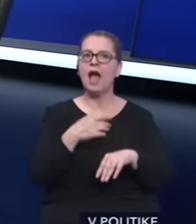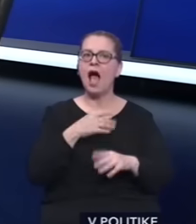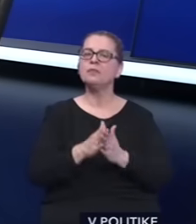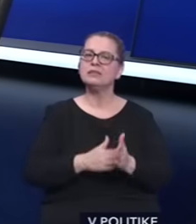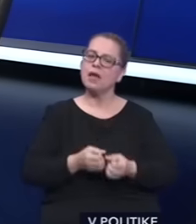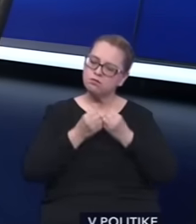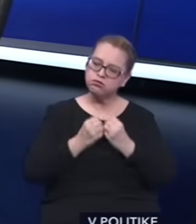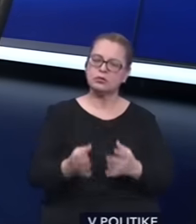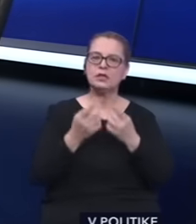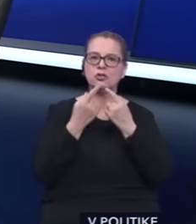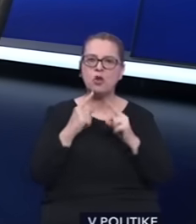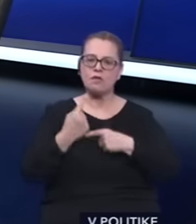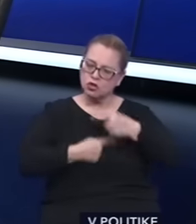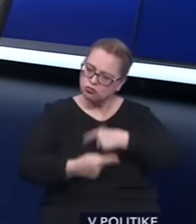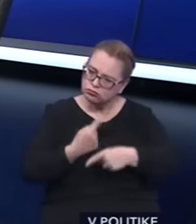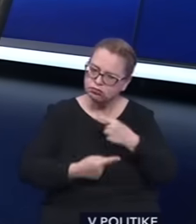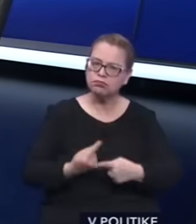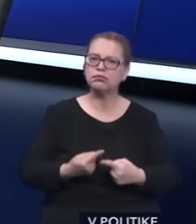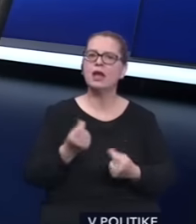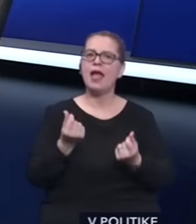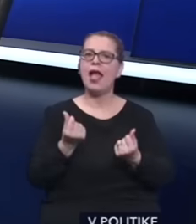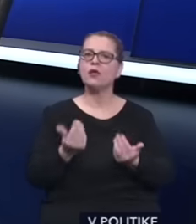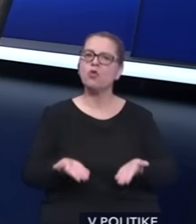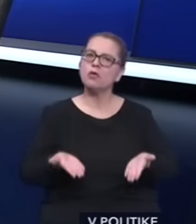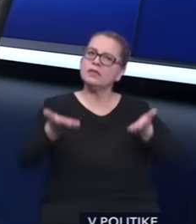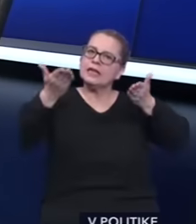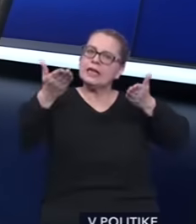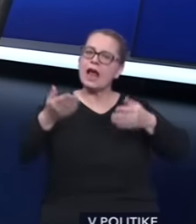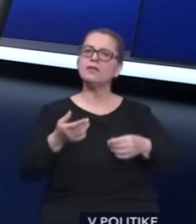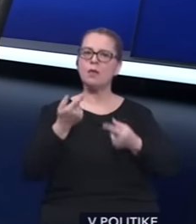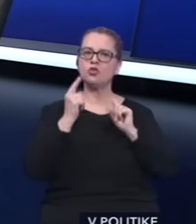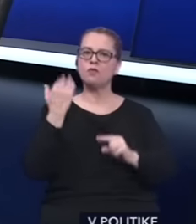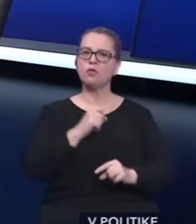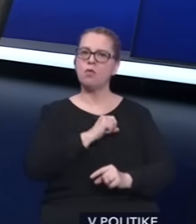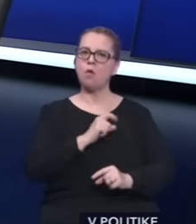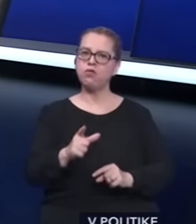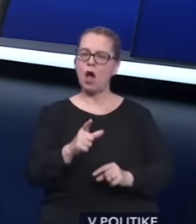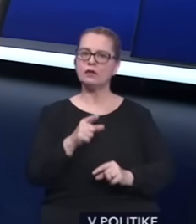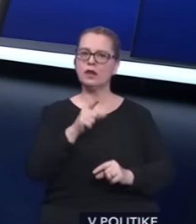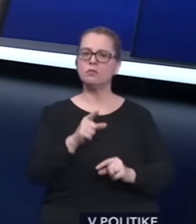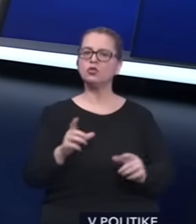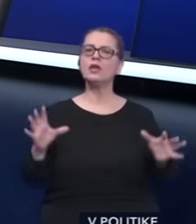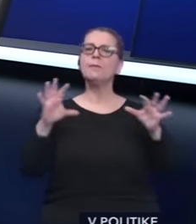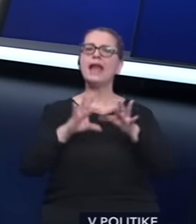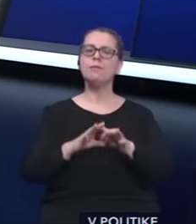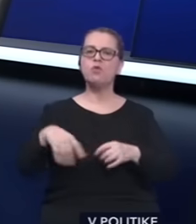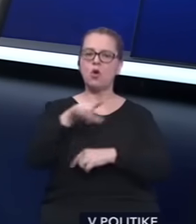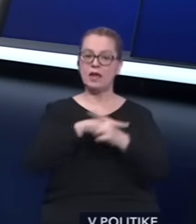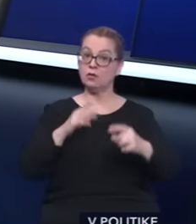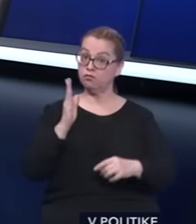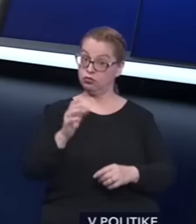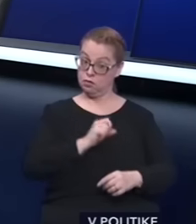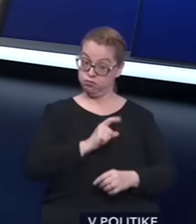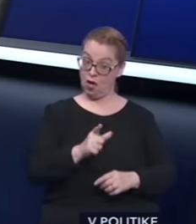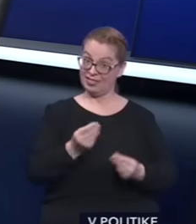naštartovali Slovensko a kvôli tomu, aby sme tu mali ekonomický rast, aby Slovensko bolo bohaté, lebo to sú prepojené nádoby. Ak budeme mať bohatú